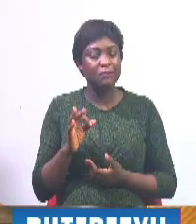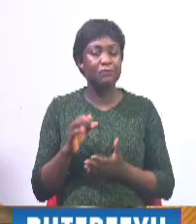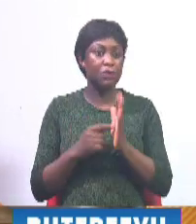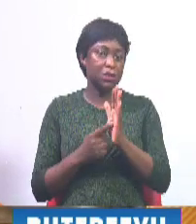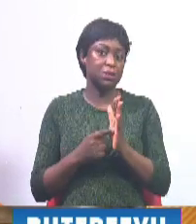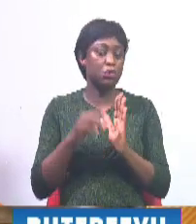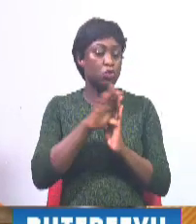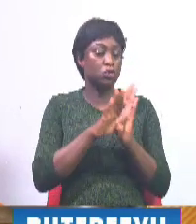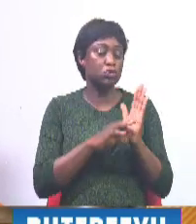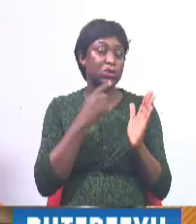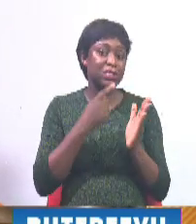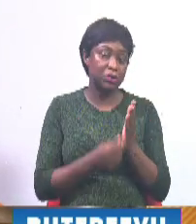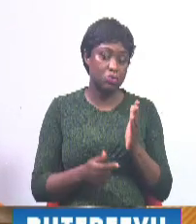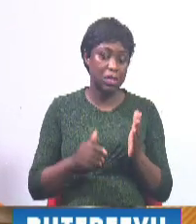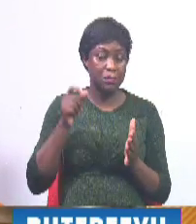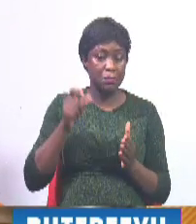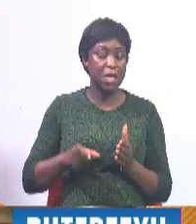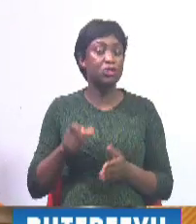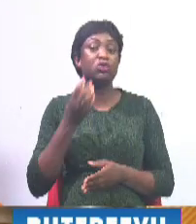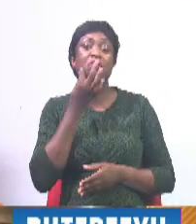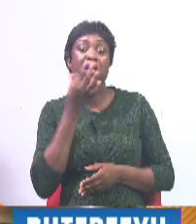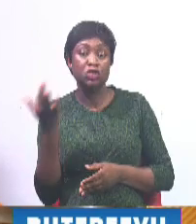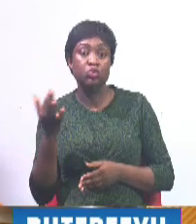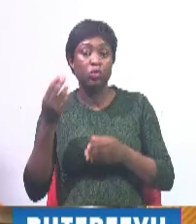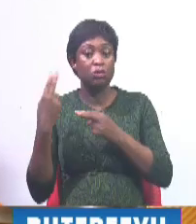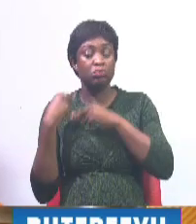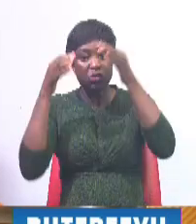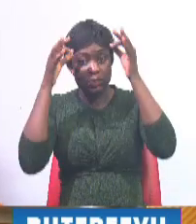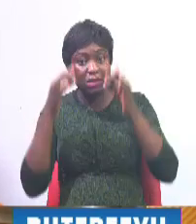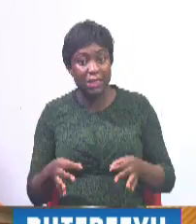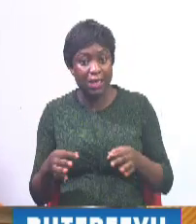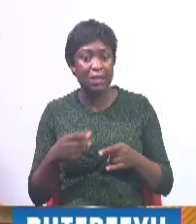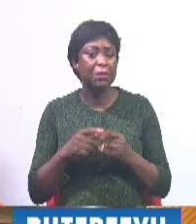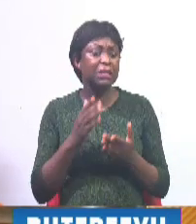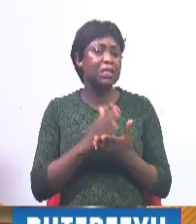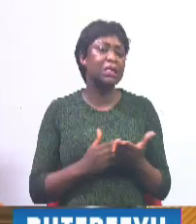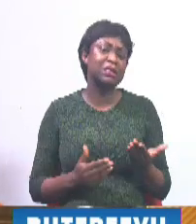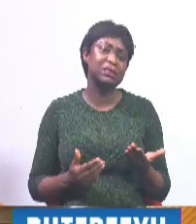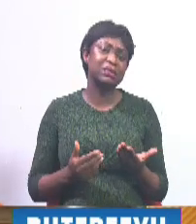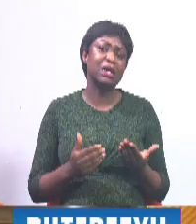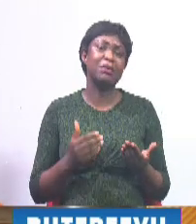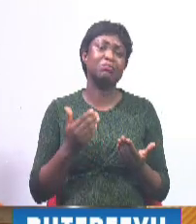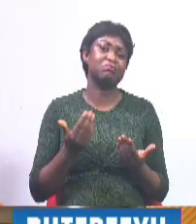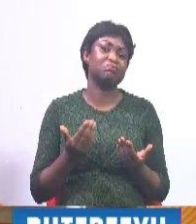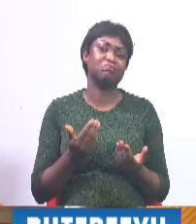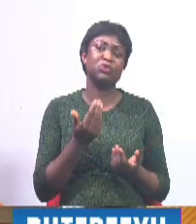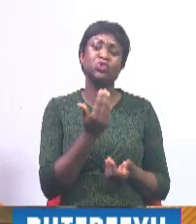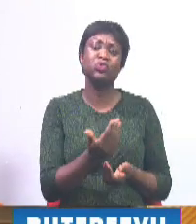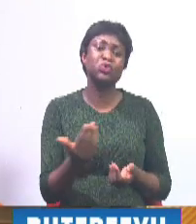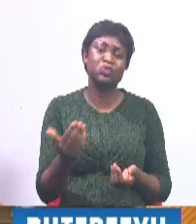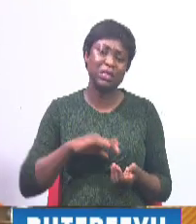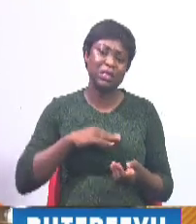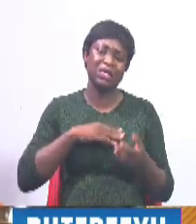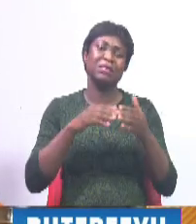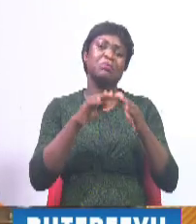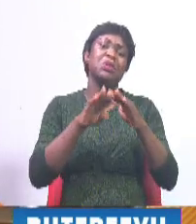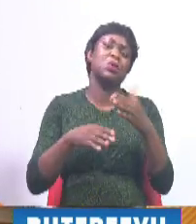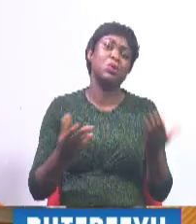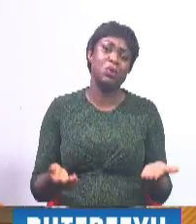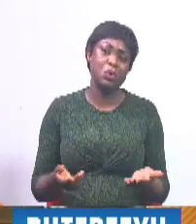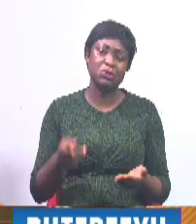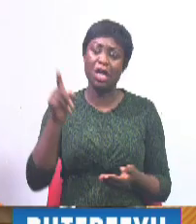agamba omuntu omukulu eyeesalirawo naye kati twogera ne ku baana nga tannamanyala kyeyeesalirawo kyeki kati n'atuuka eyo